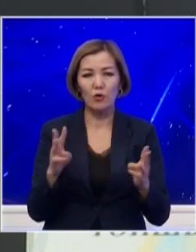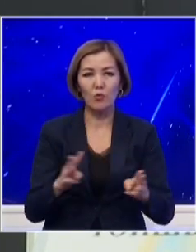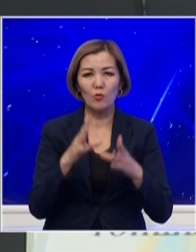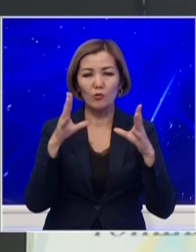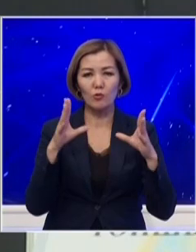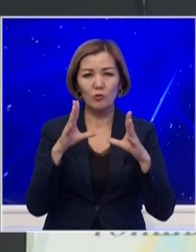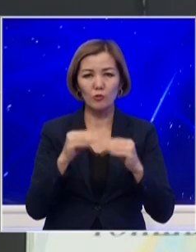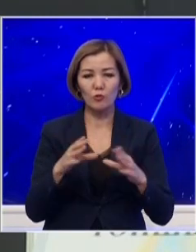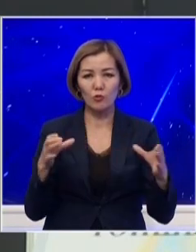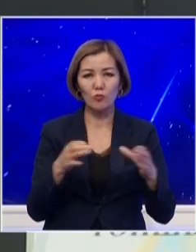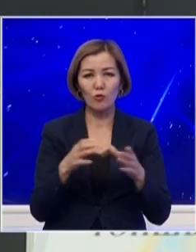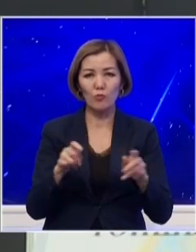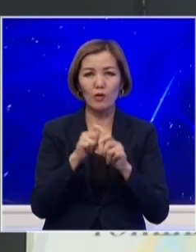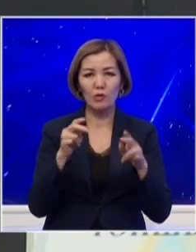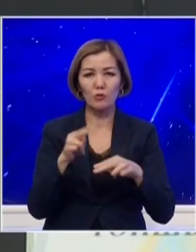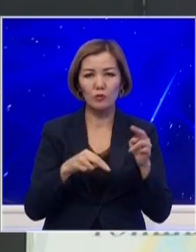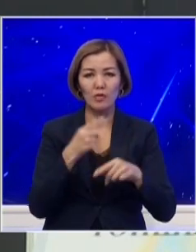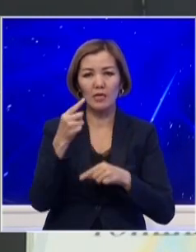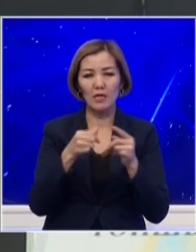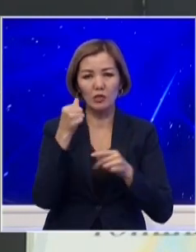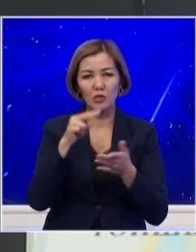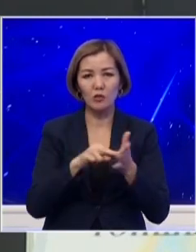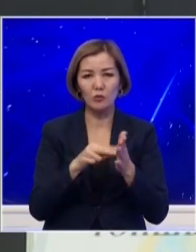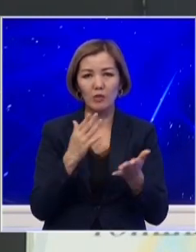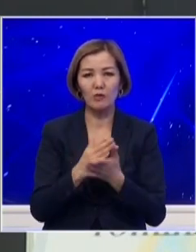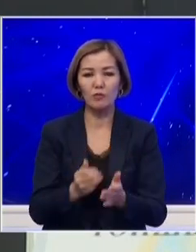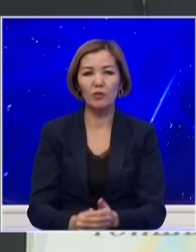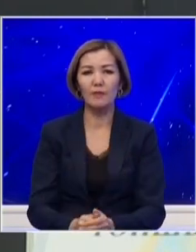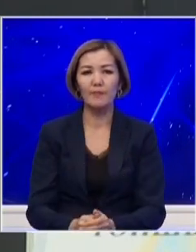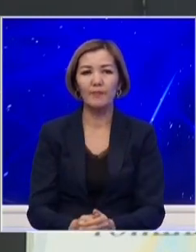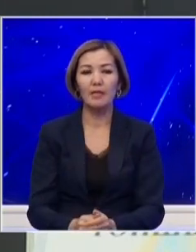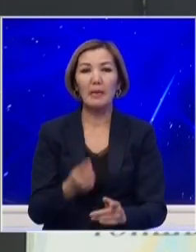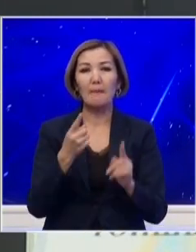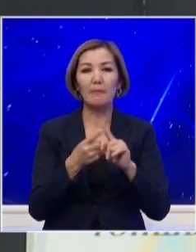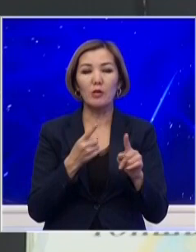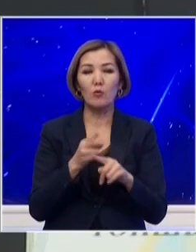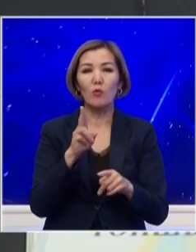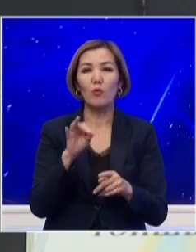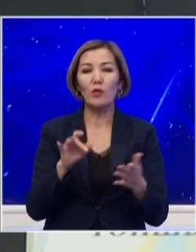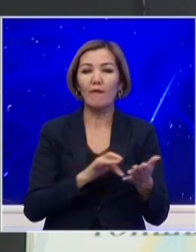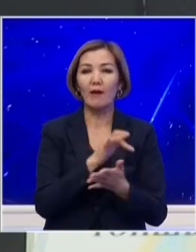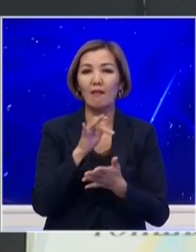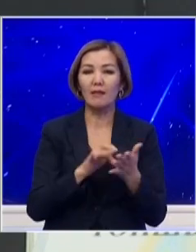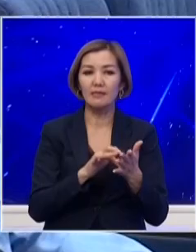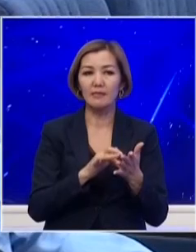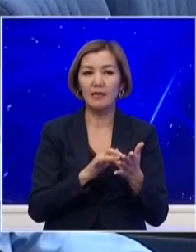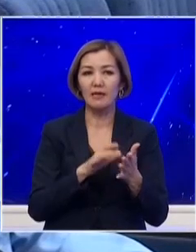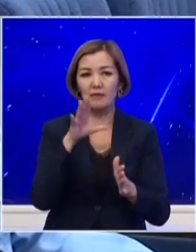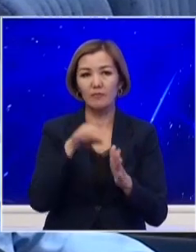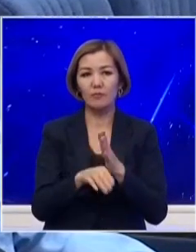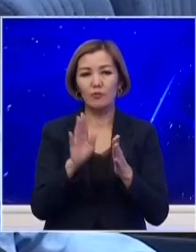бөлімін салуын осы биылғы келесі жылдарға жоспарланып отыр. Оның біреуі Қонаев қаласының басына.